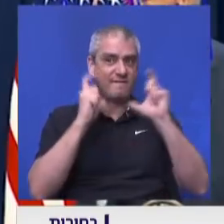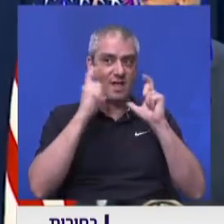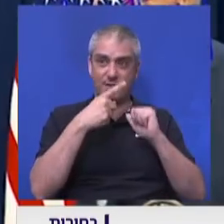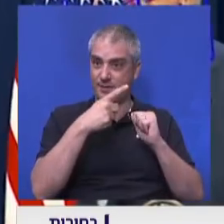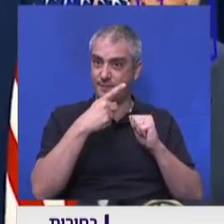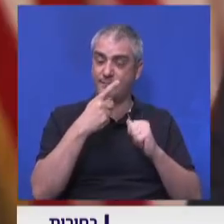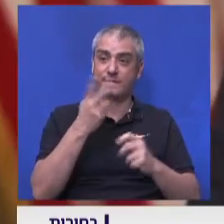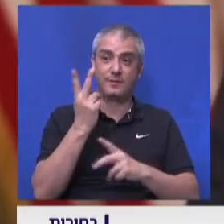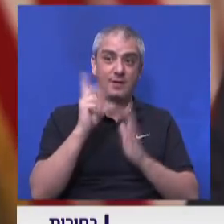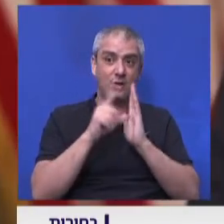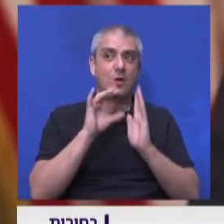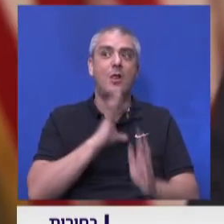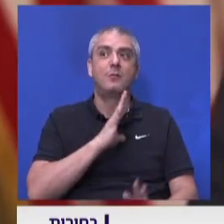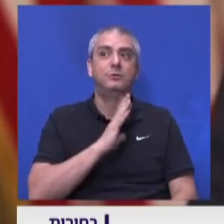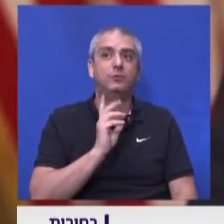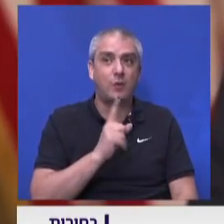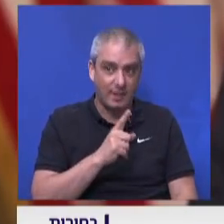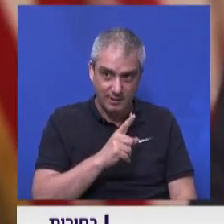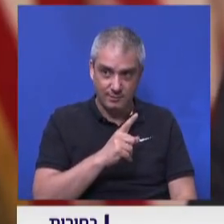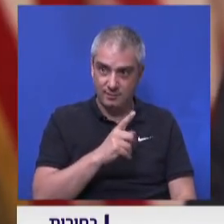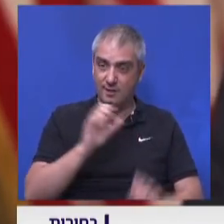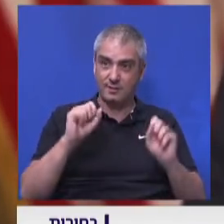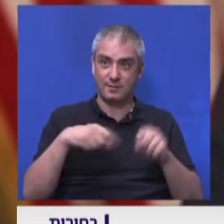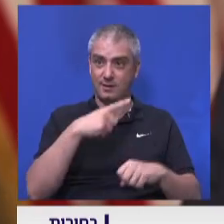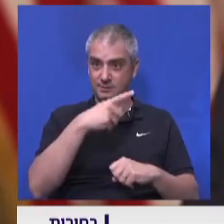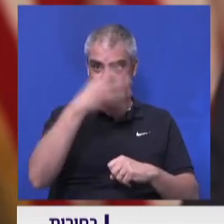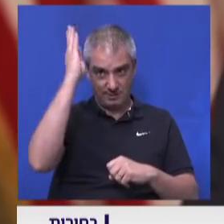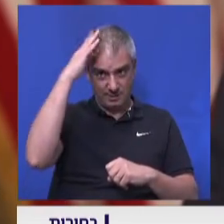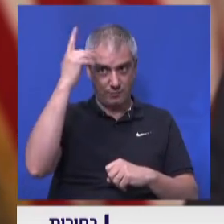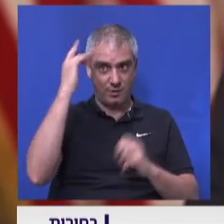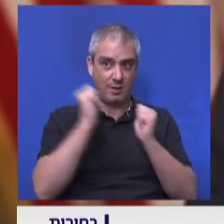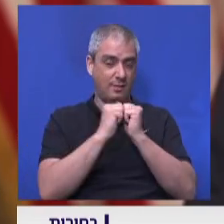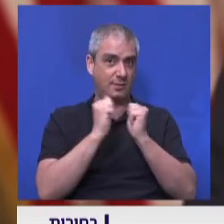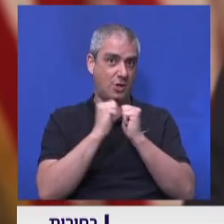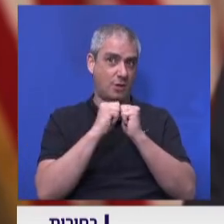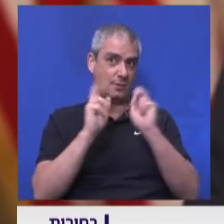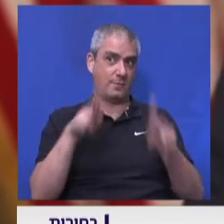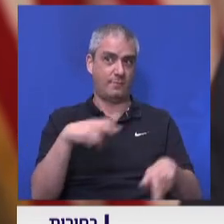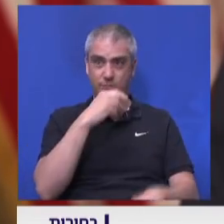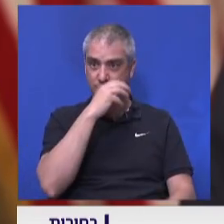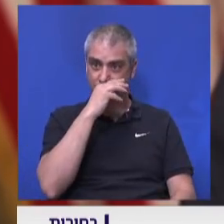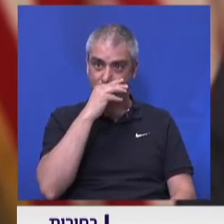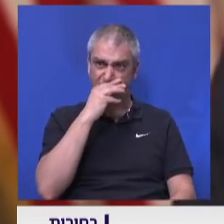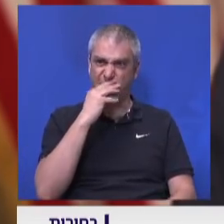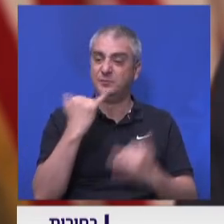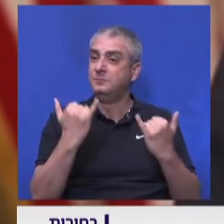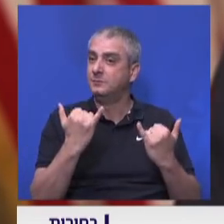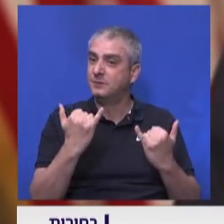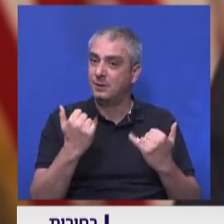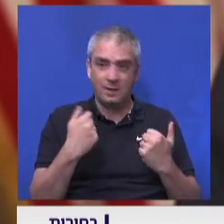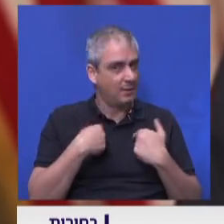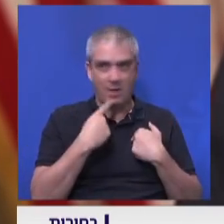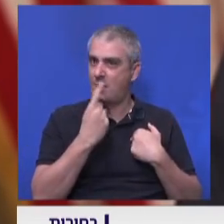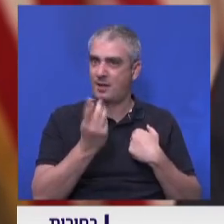be dangerous. President Trump is a total and complete dip. Now, you see, I would never say these